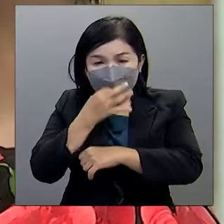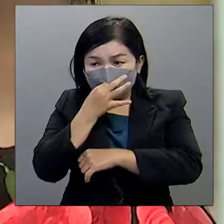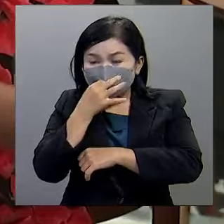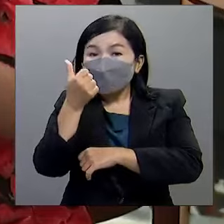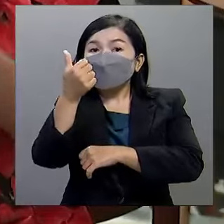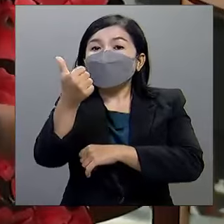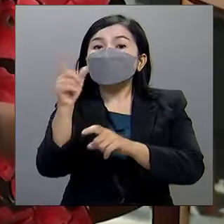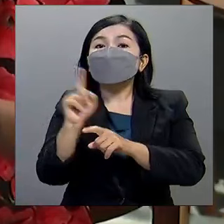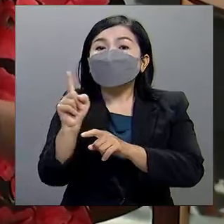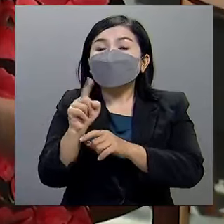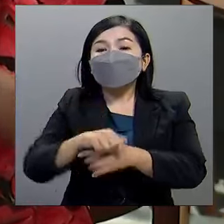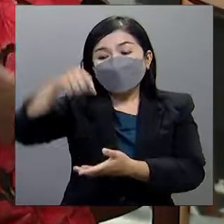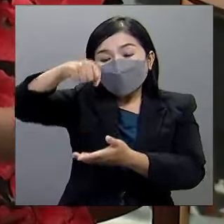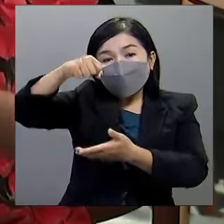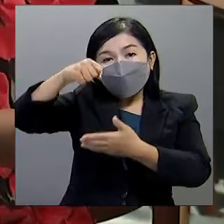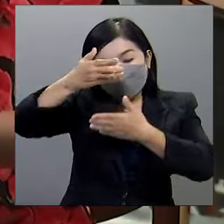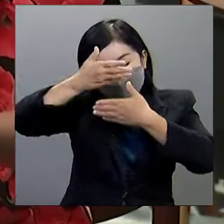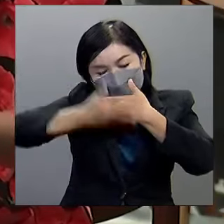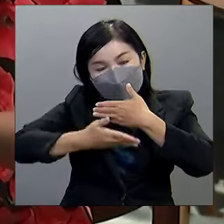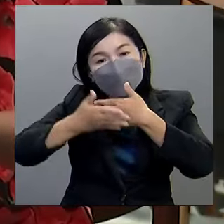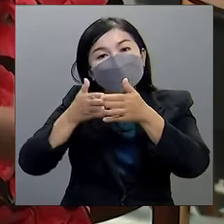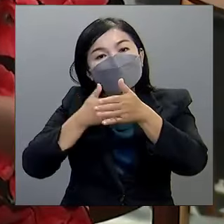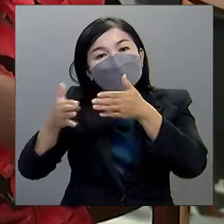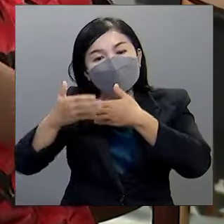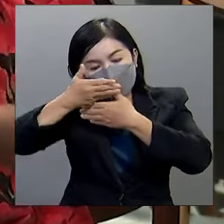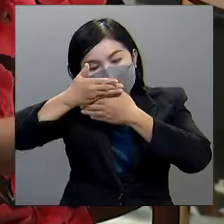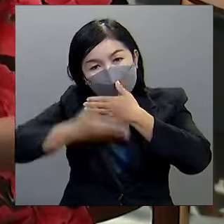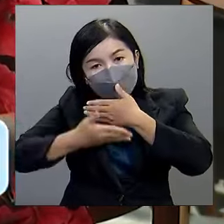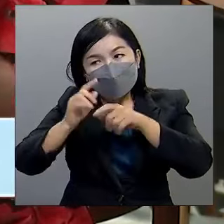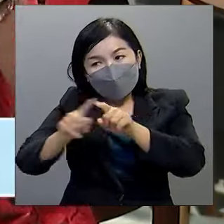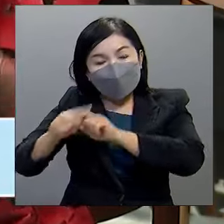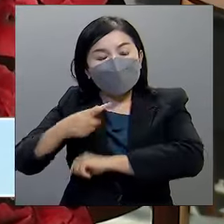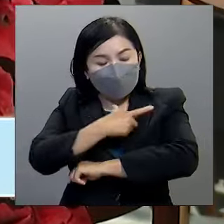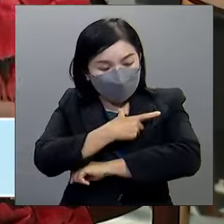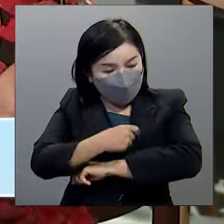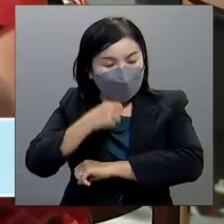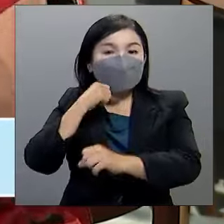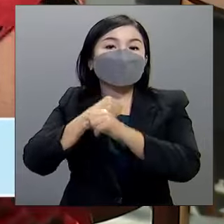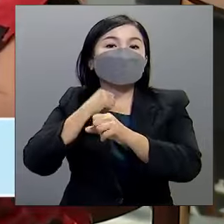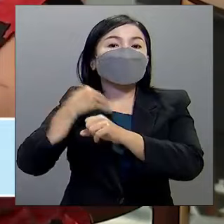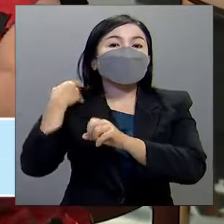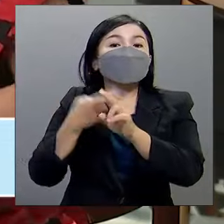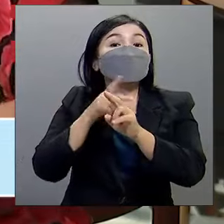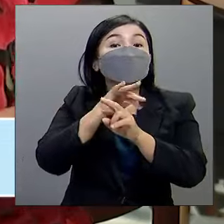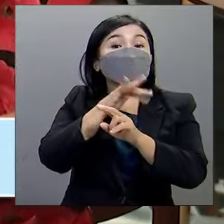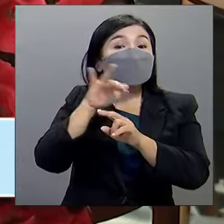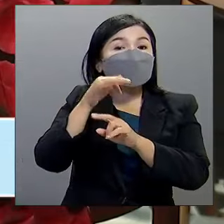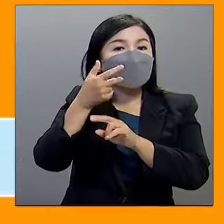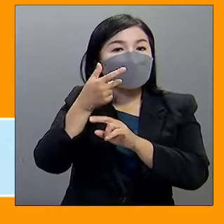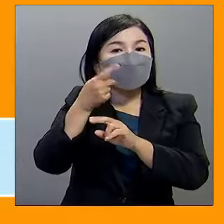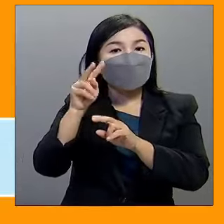งคราฟมันคือสิ่งที่เราชอบเรามีแพชชั่นกับมันอยู่แล้วอะค่ะมันก็เลยเป็นจุดเริ่มต้นของการทำงานคราฟเพื่อมาเป็นอาชีพในทุกวัน